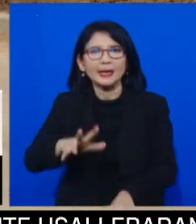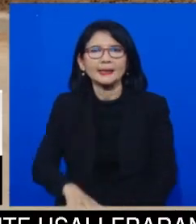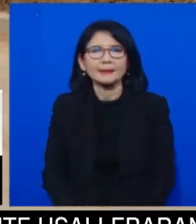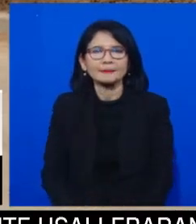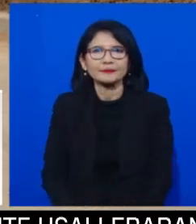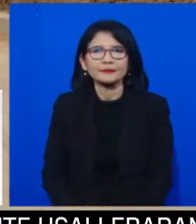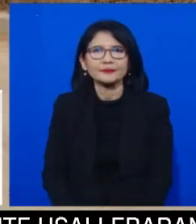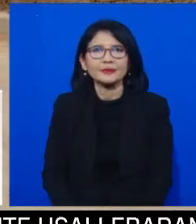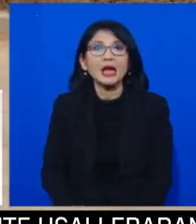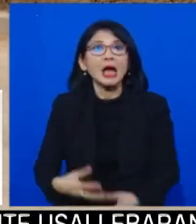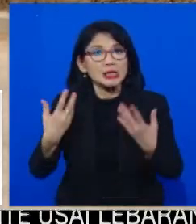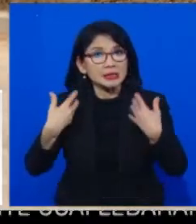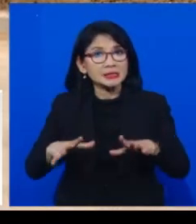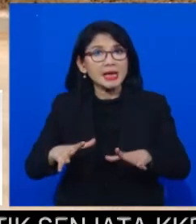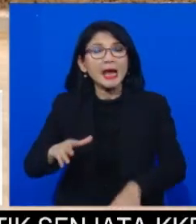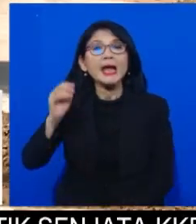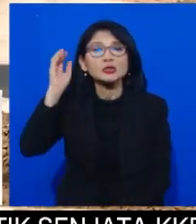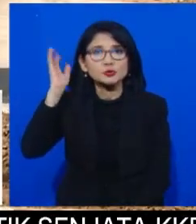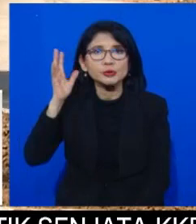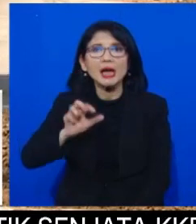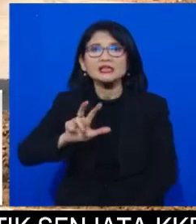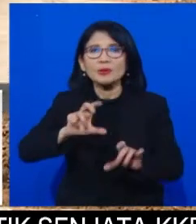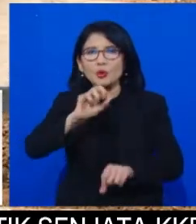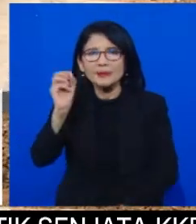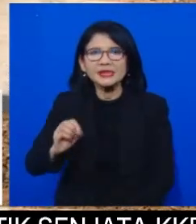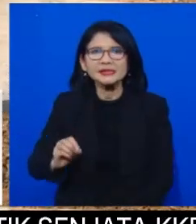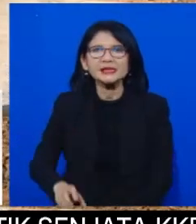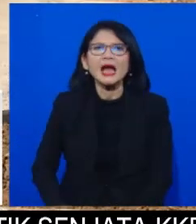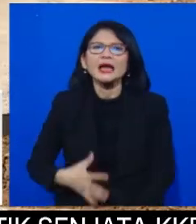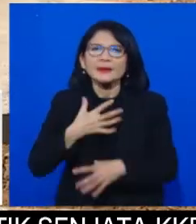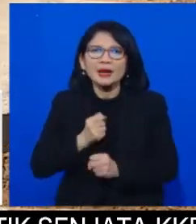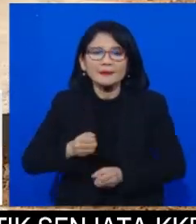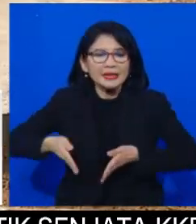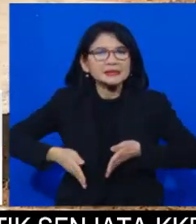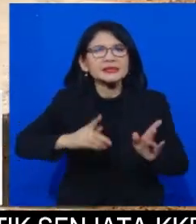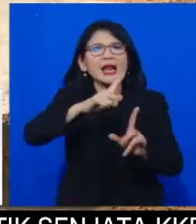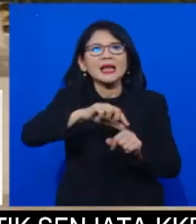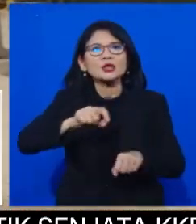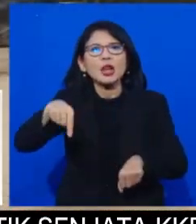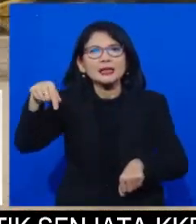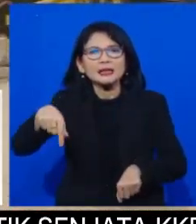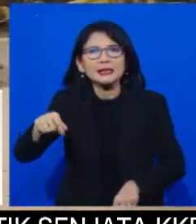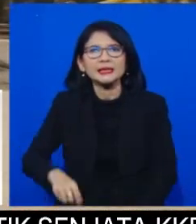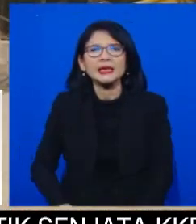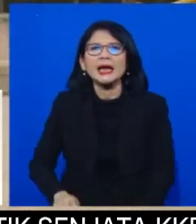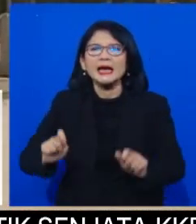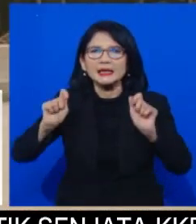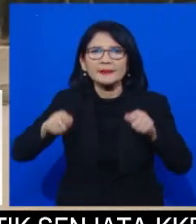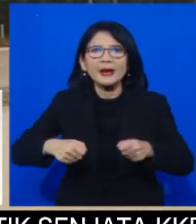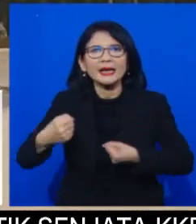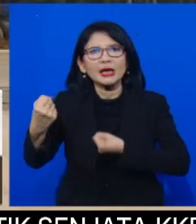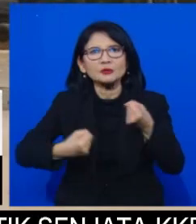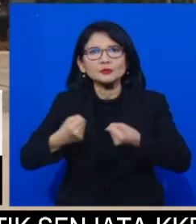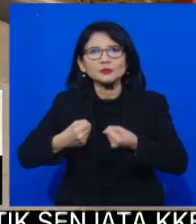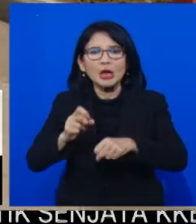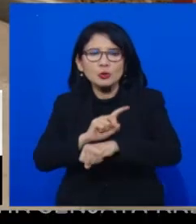meski telah selesai dikerjakan lebih dari 90% petugas berharap ruas jalan tol Dolok merawan sedangsang digunakan pengendara dengan batas